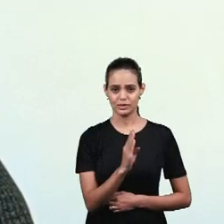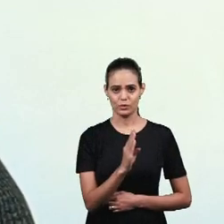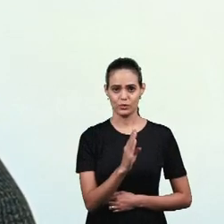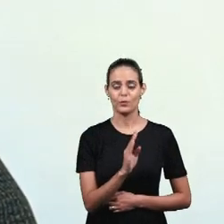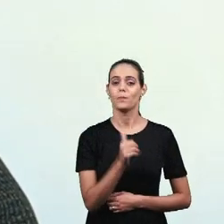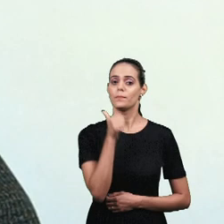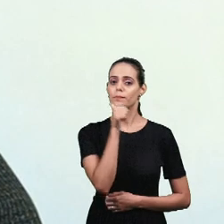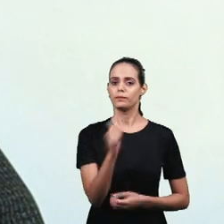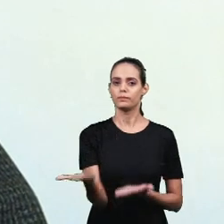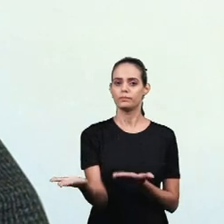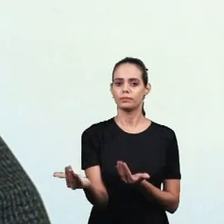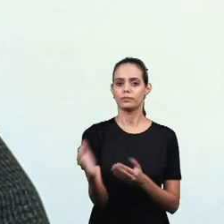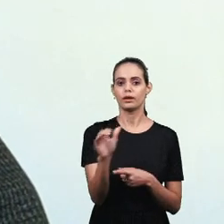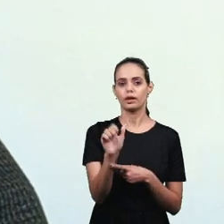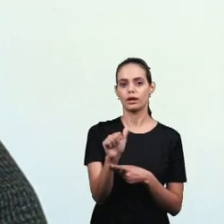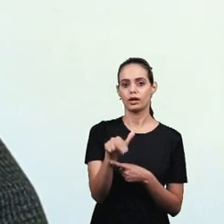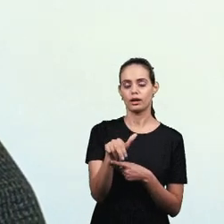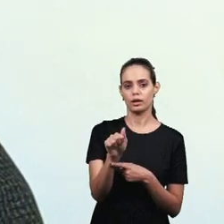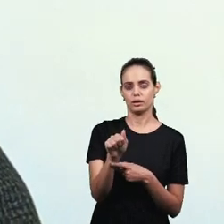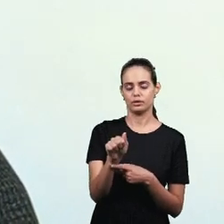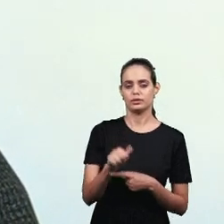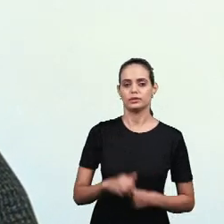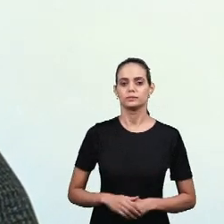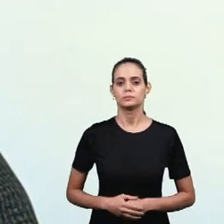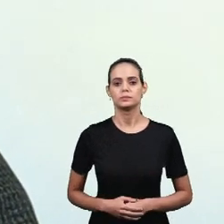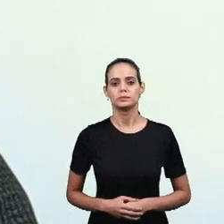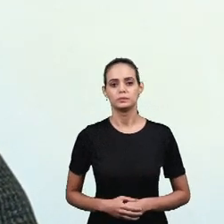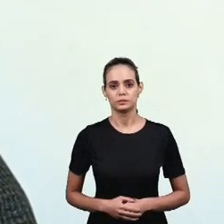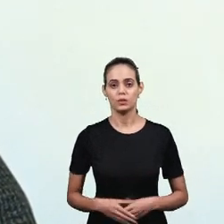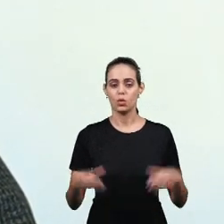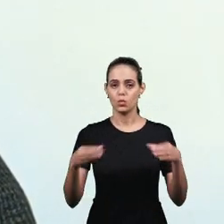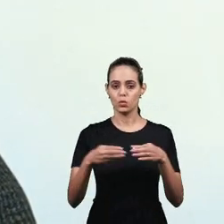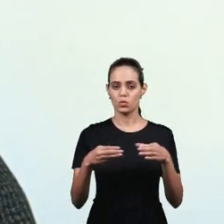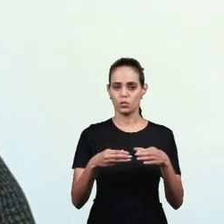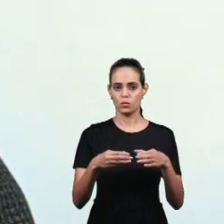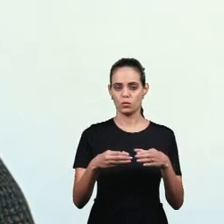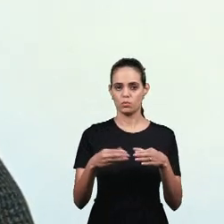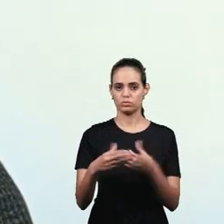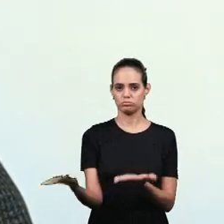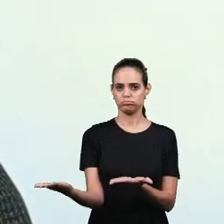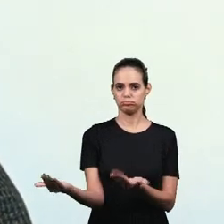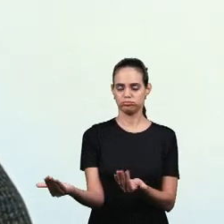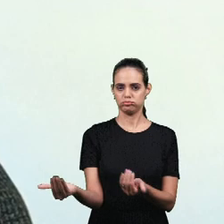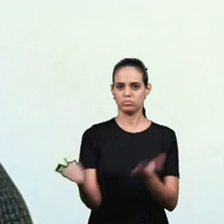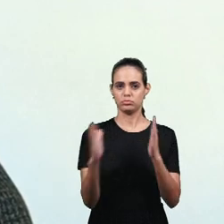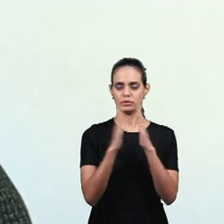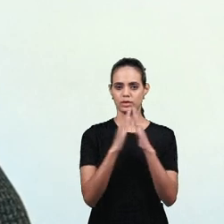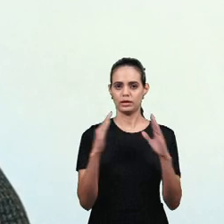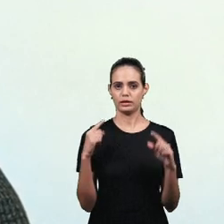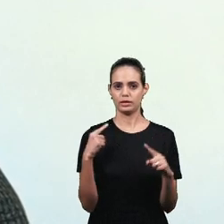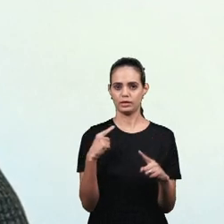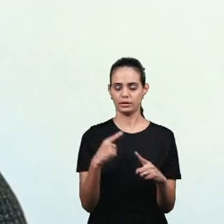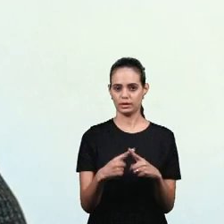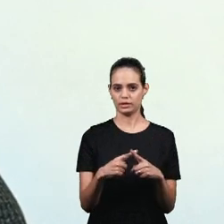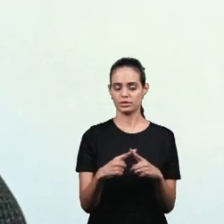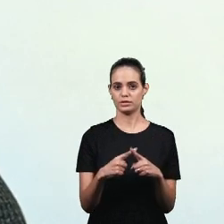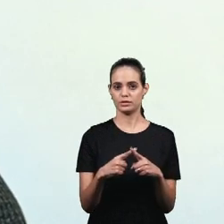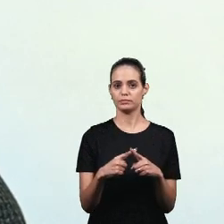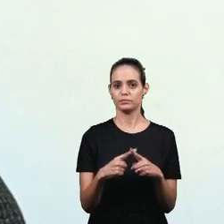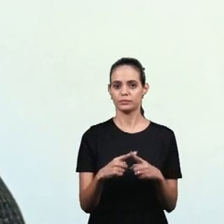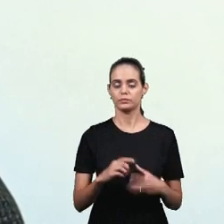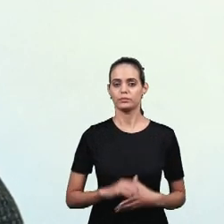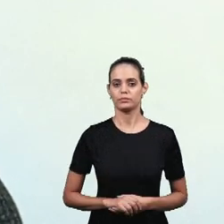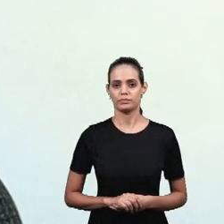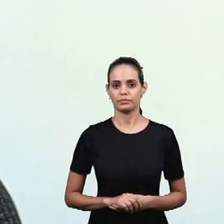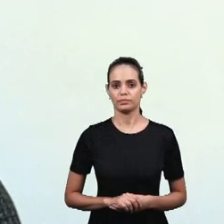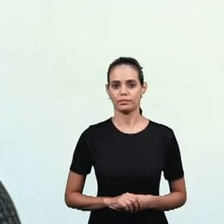Costa Barros, elle est du groupe de jeunes de l'église dans la ville Jardim, Maiomirim, dans l'état de Minas Gerais, où